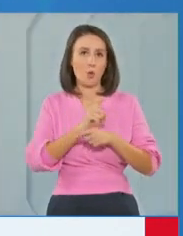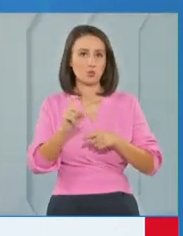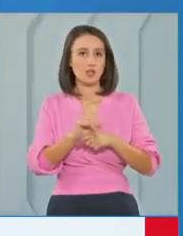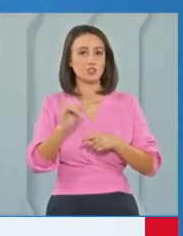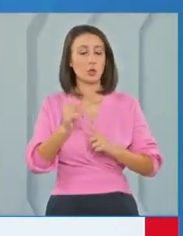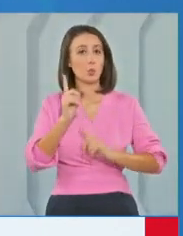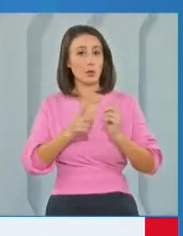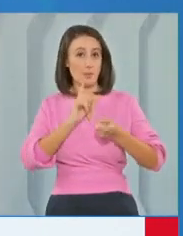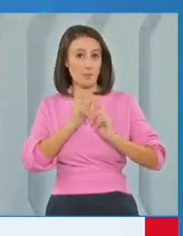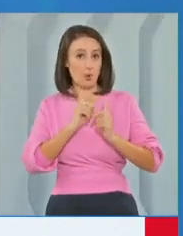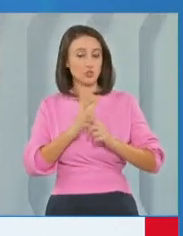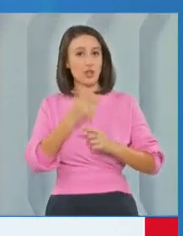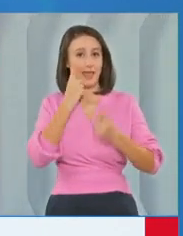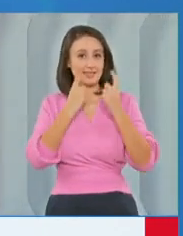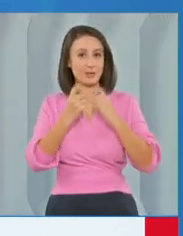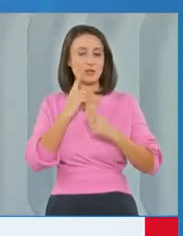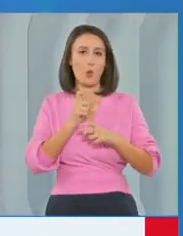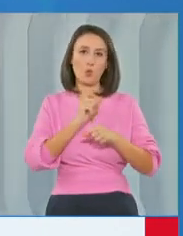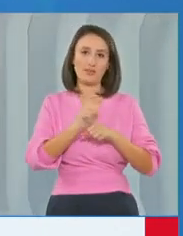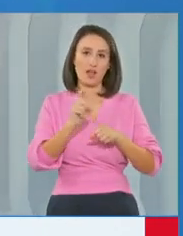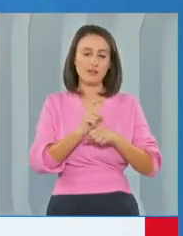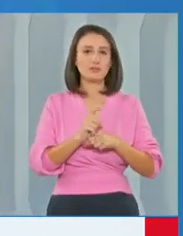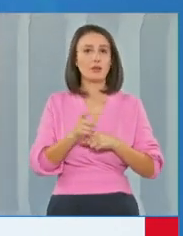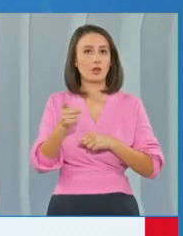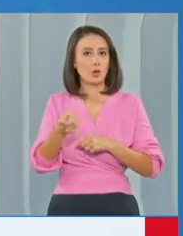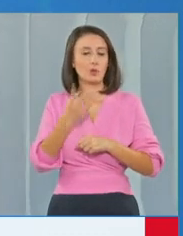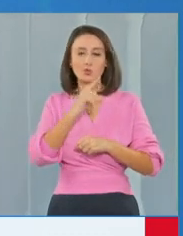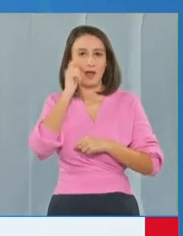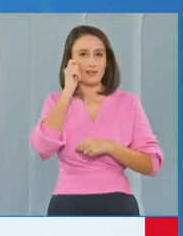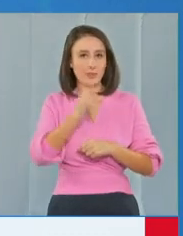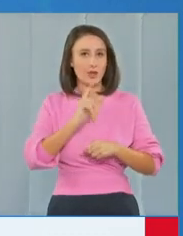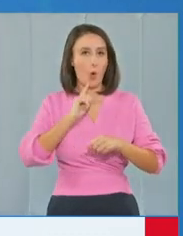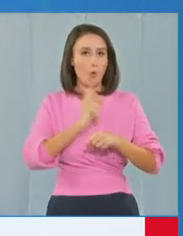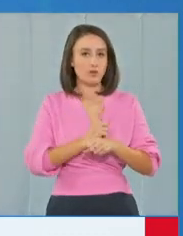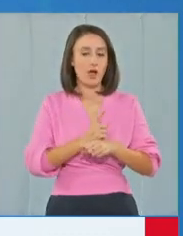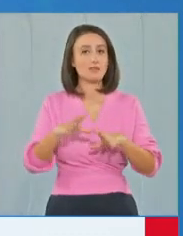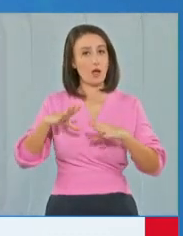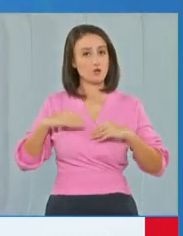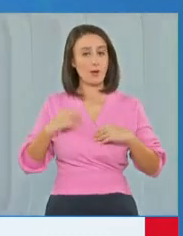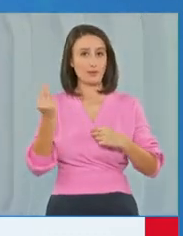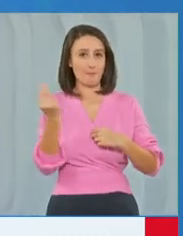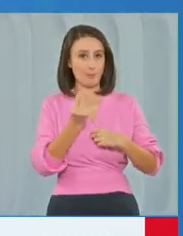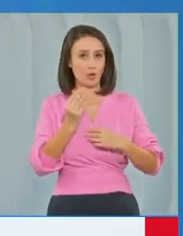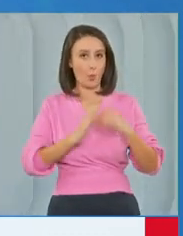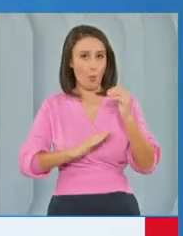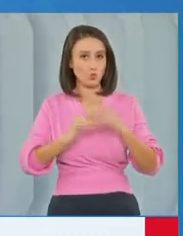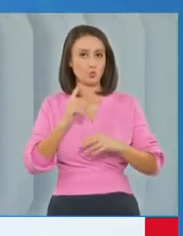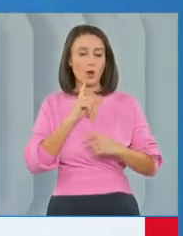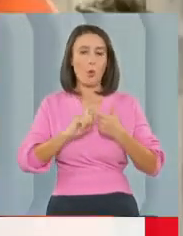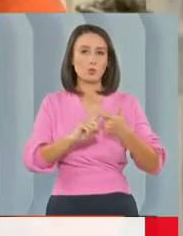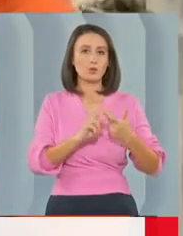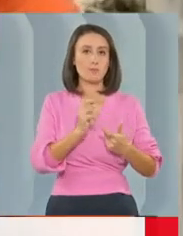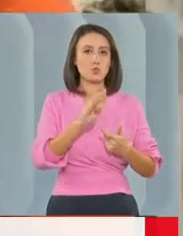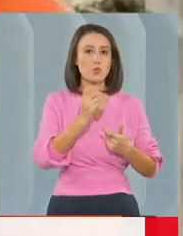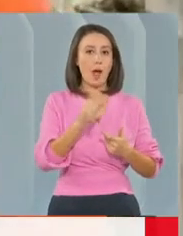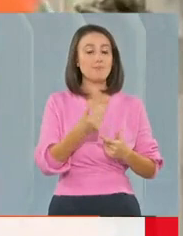acuzații iar unii politicieni și experți au reproșat Budapesta că nu și ar respecta obligațiile asumate în proiectul construirii conductei